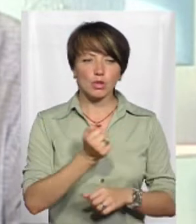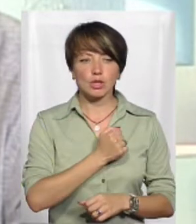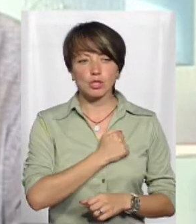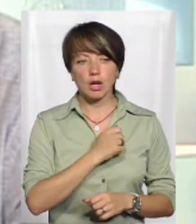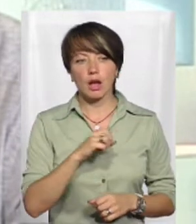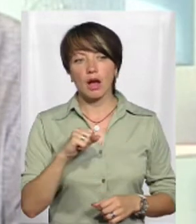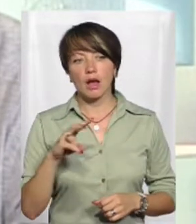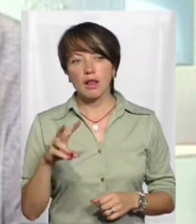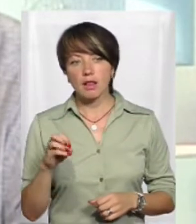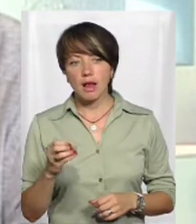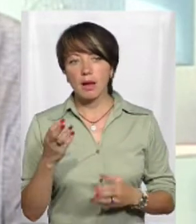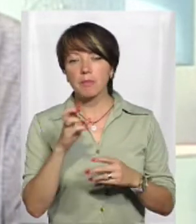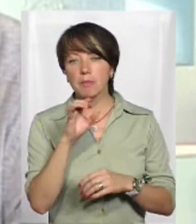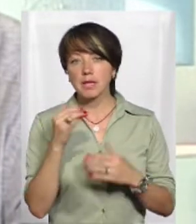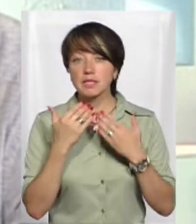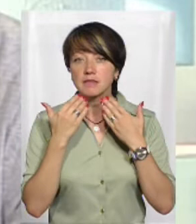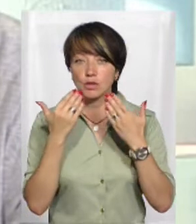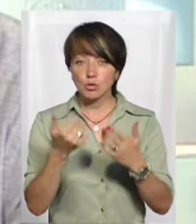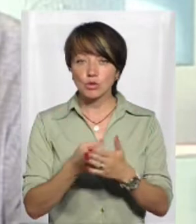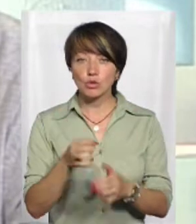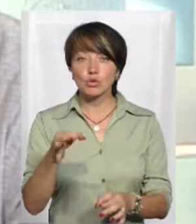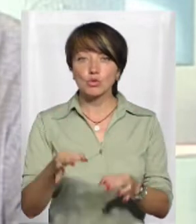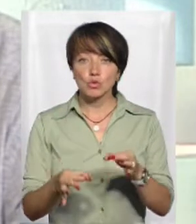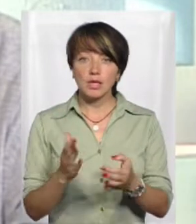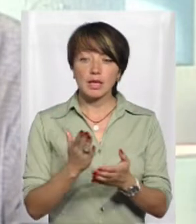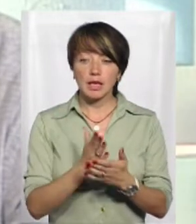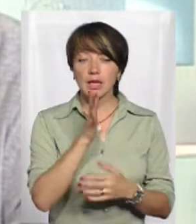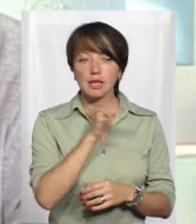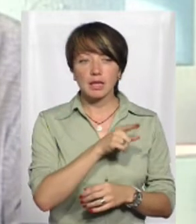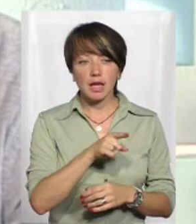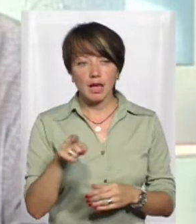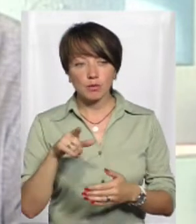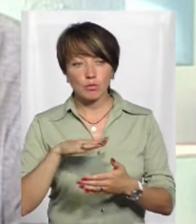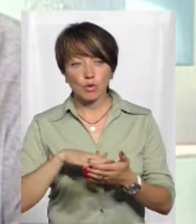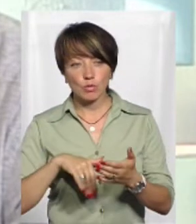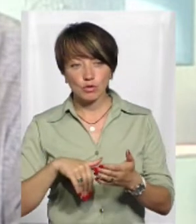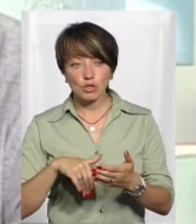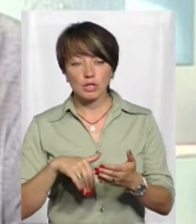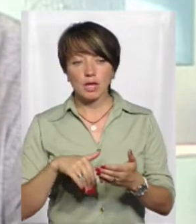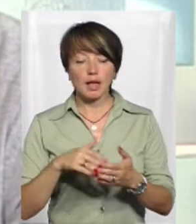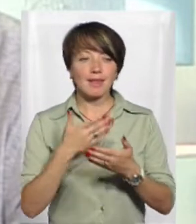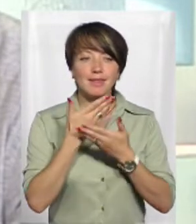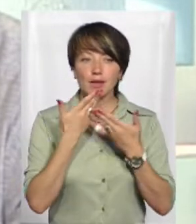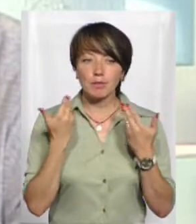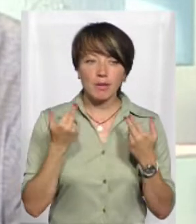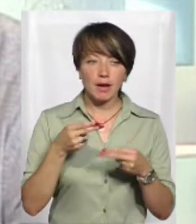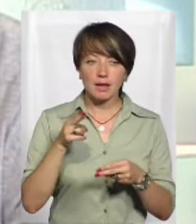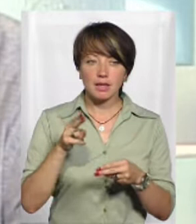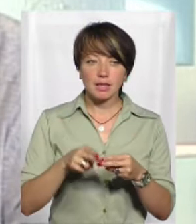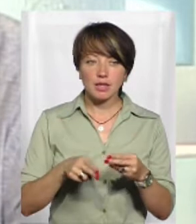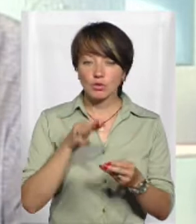Але навіть якби звернутися до них до суду, тому що є якісь терміни, пропущені строки, немає